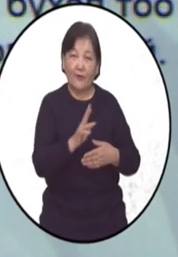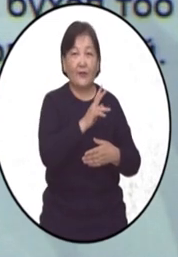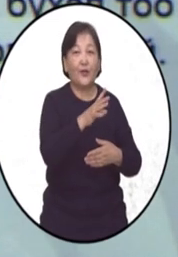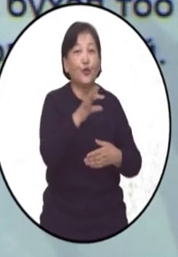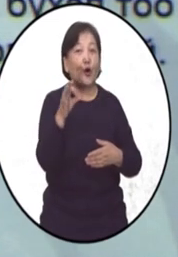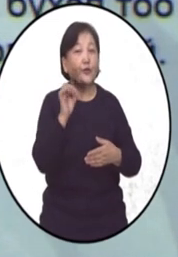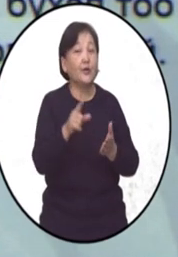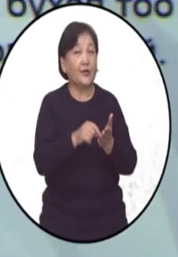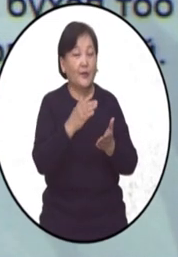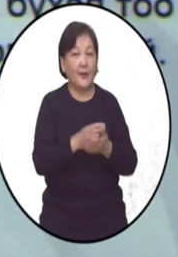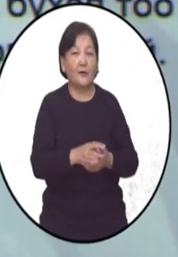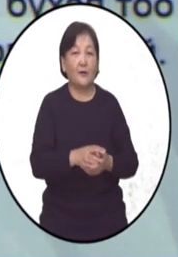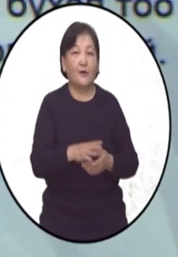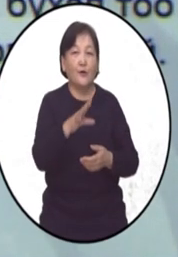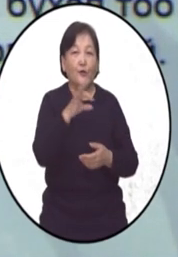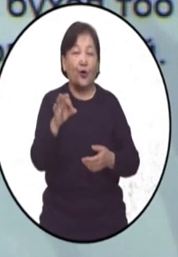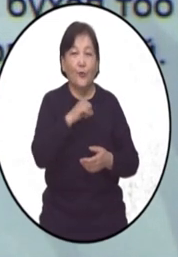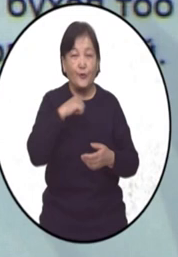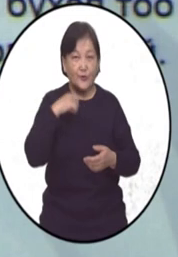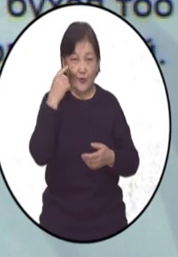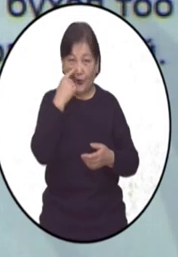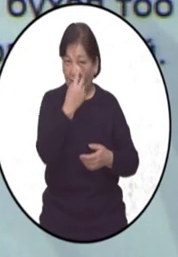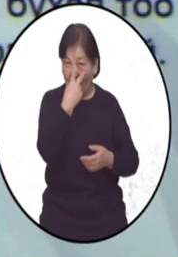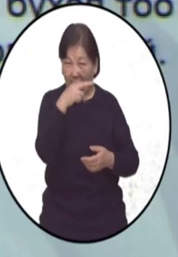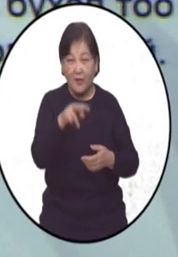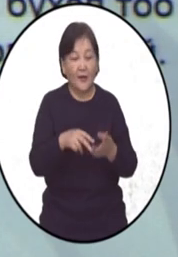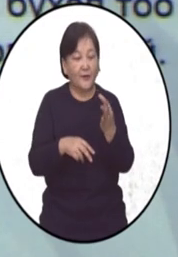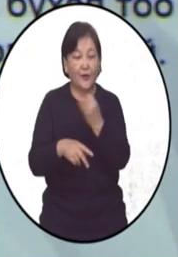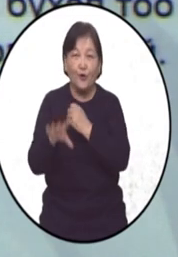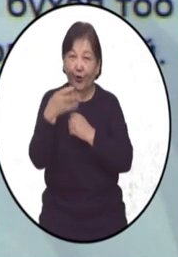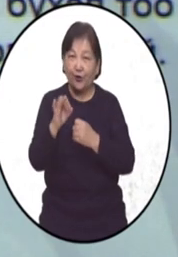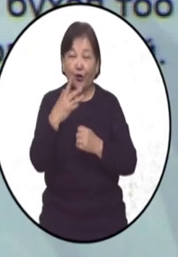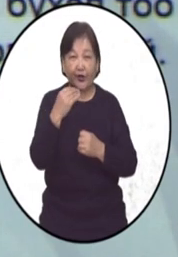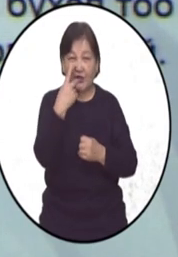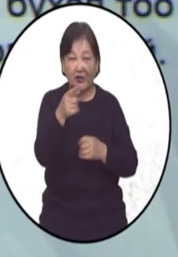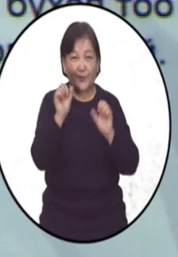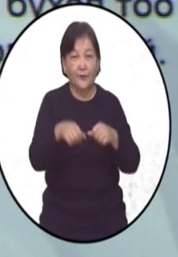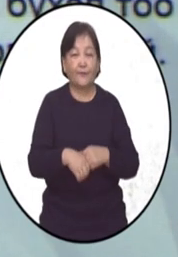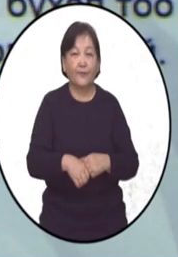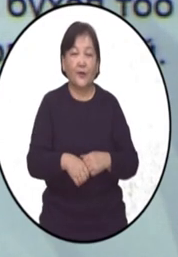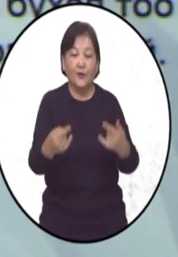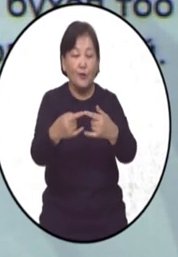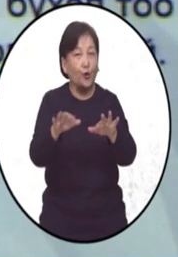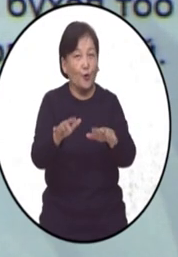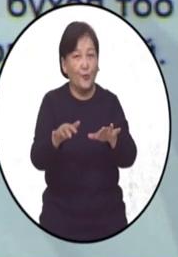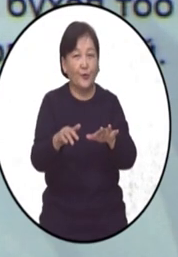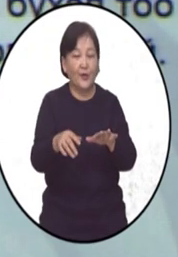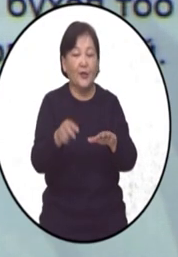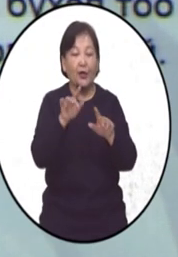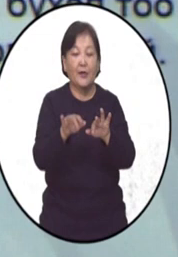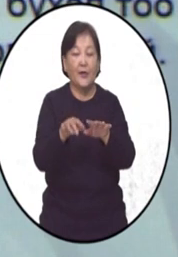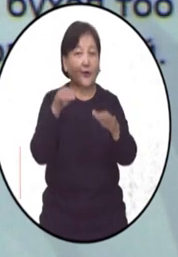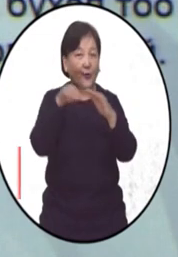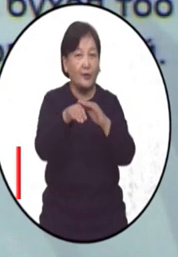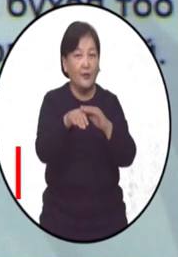За бид бол тоог бол өөрө хараад бол тэдэн оромтой гэж шууд хэлчих чадна. А гэтэл компьютер бол тухайн тоог оруулахаар тэдэн